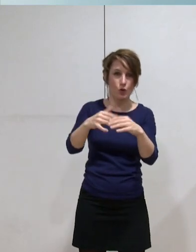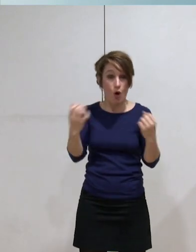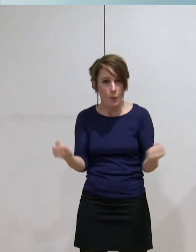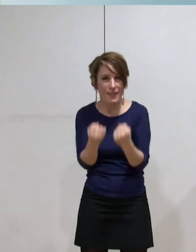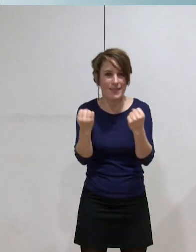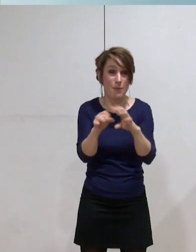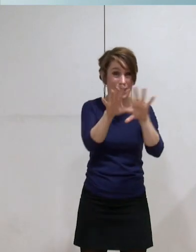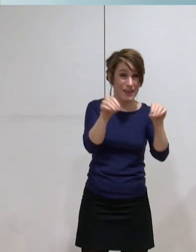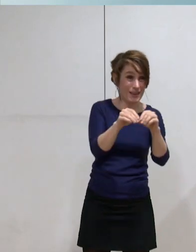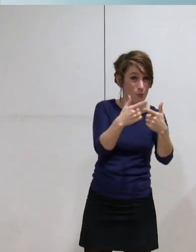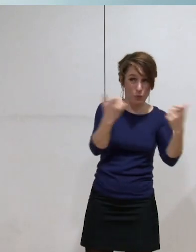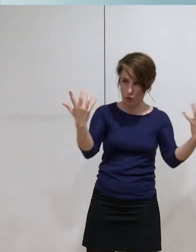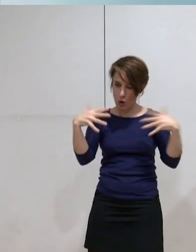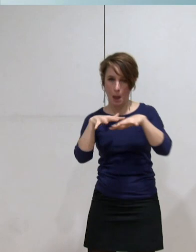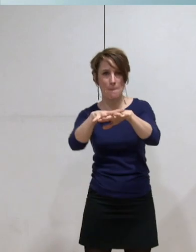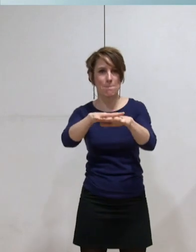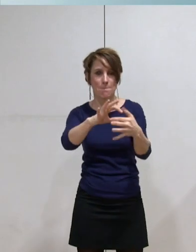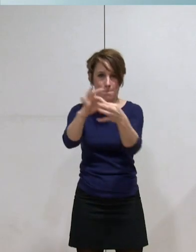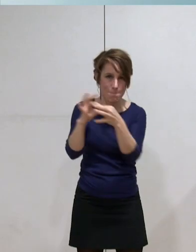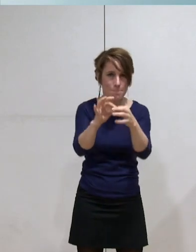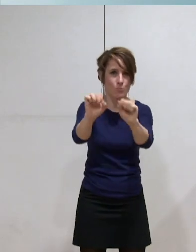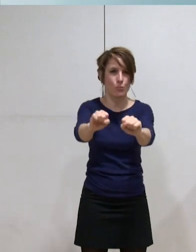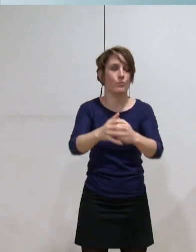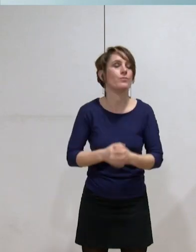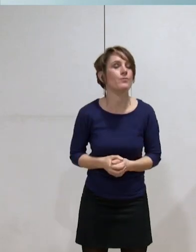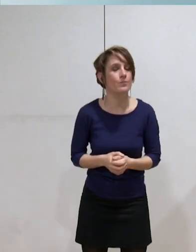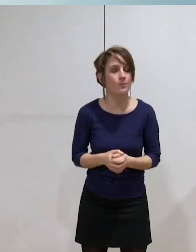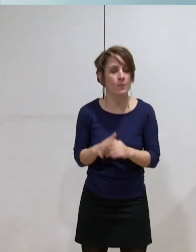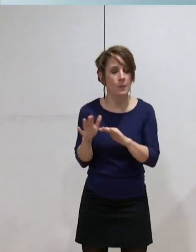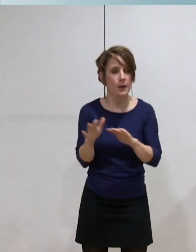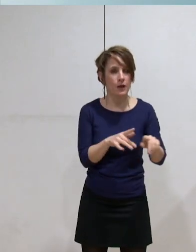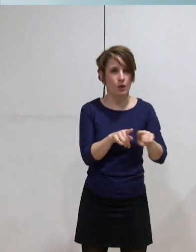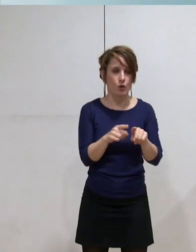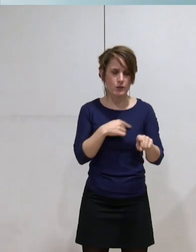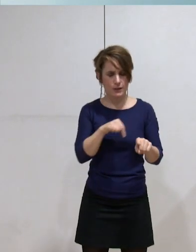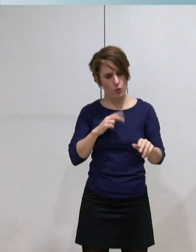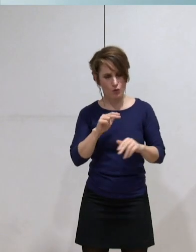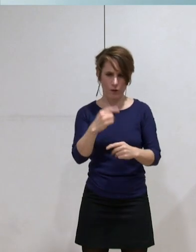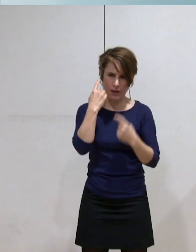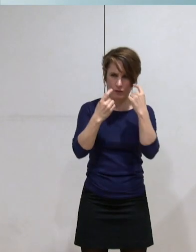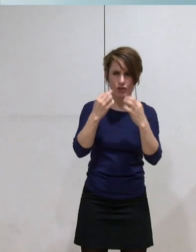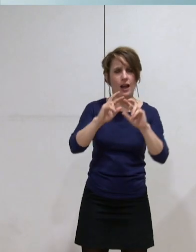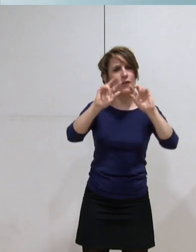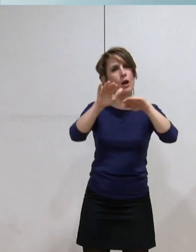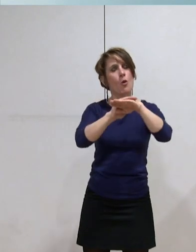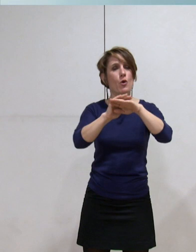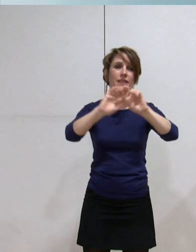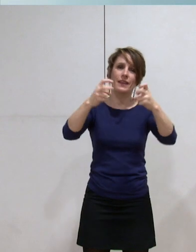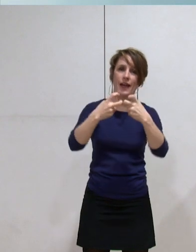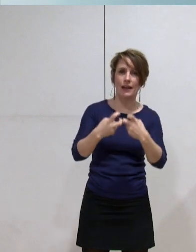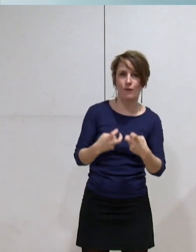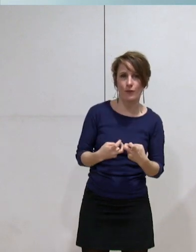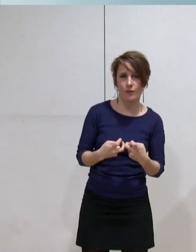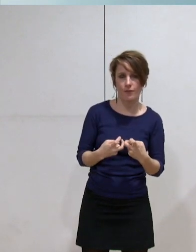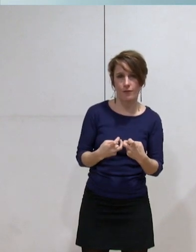nos équipes il s'agira aussi de conduire une réflexion sur la politique ifire avec un triple enjeu